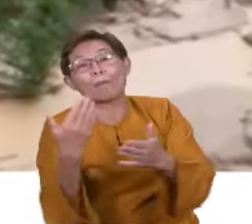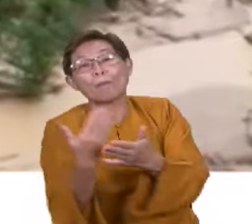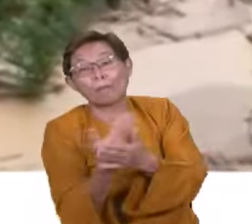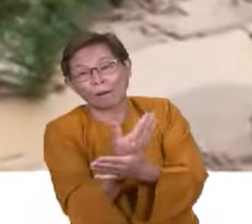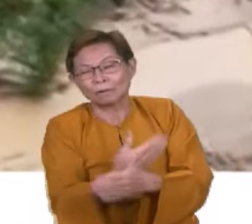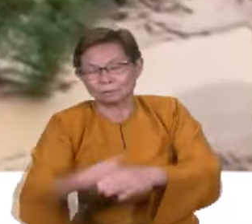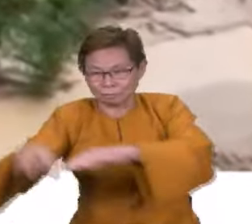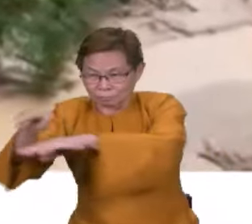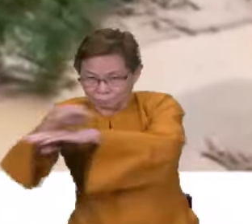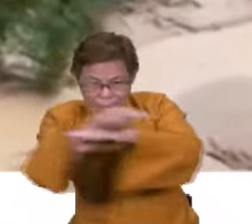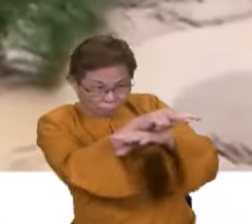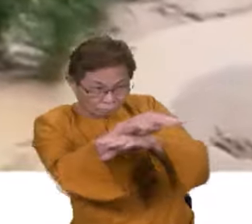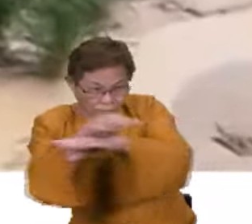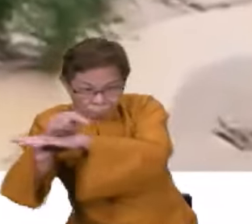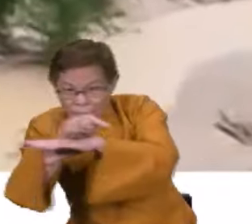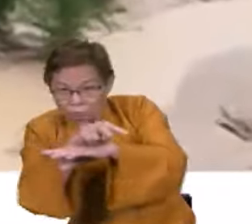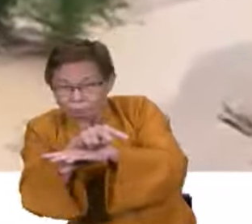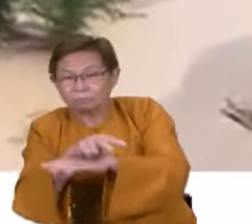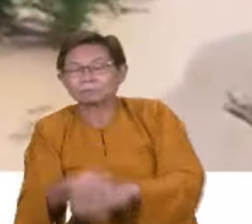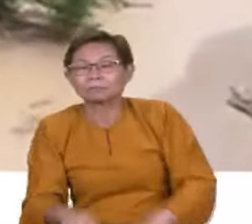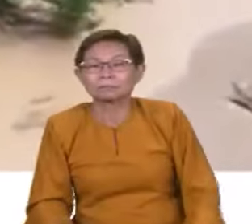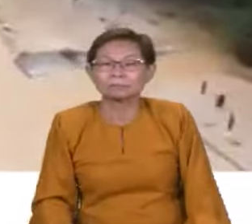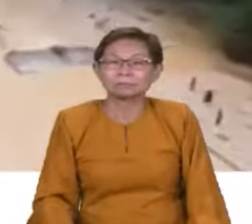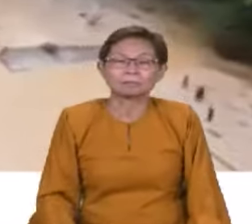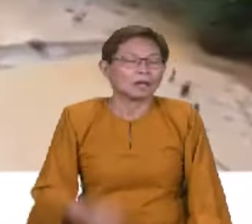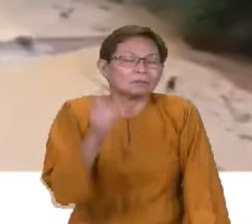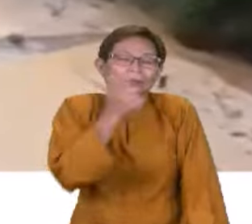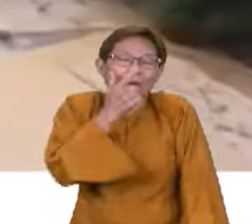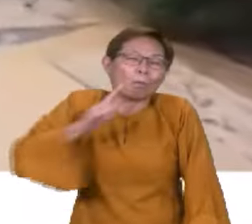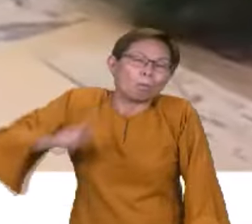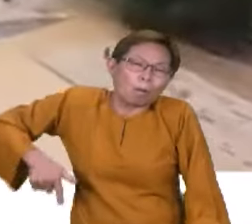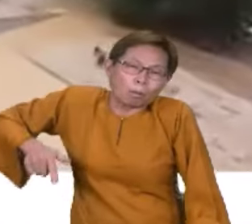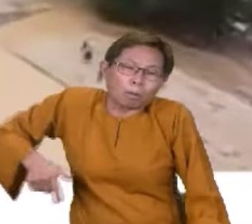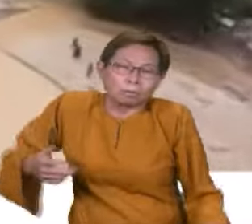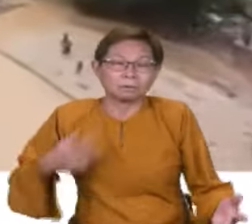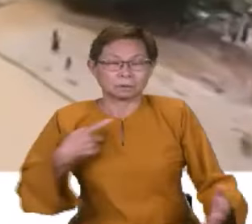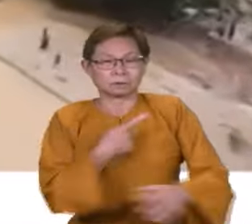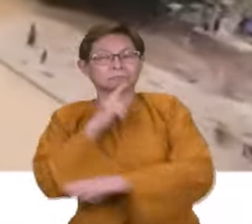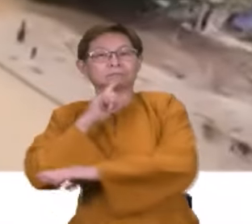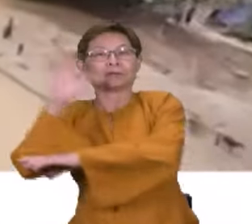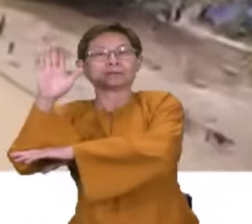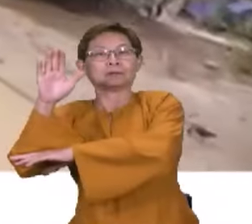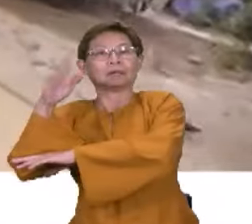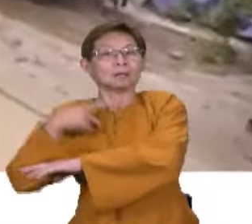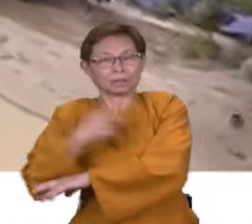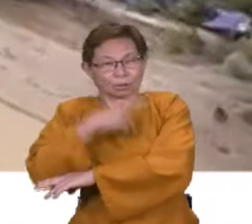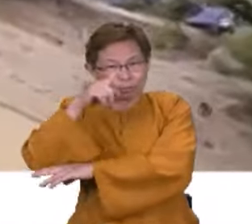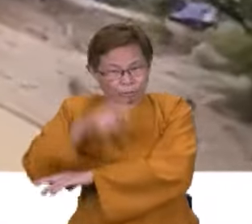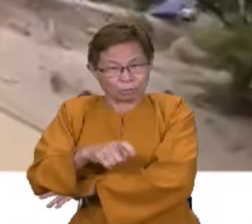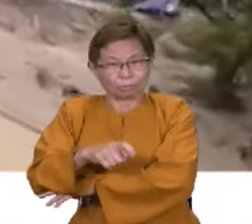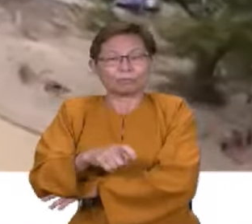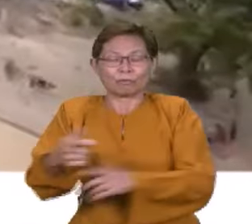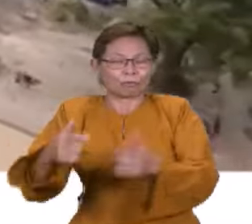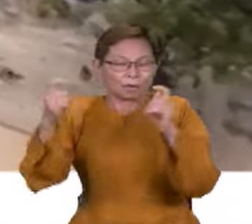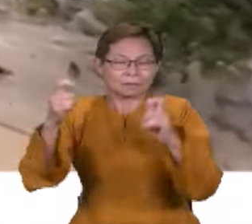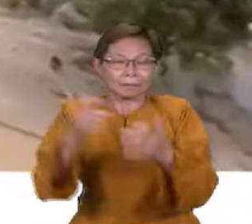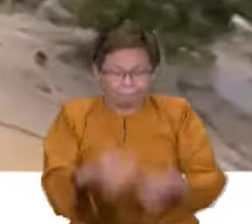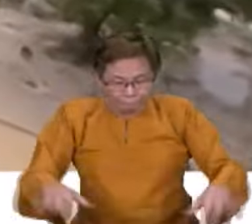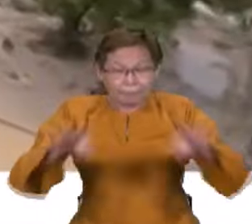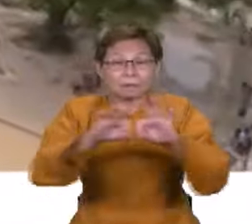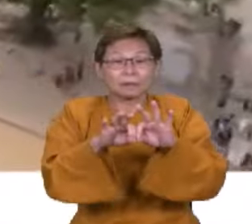segi pelaksanaan. Kita tak mahu ada kelewatan. Yang kita janjikan, kita perlu percepat. Yang pentingnya